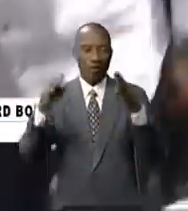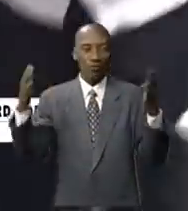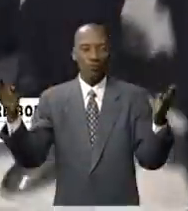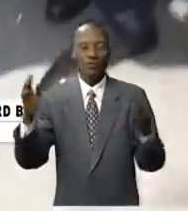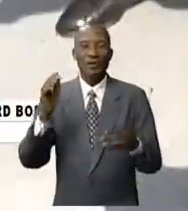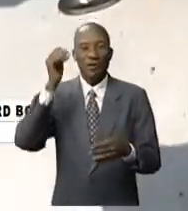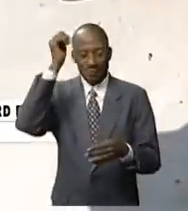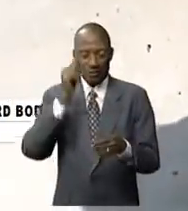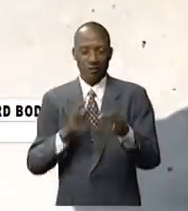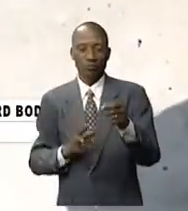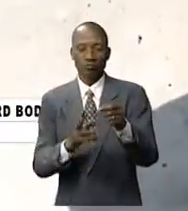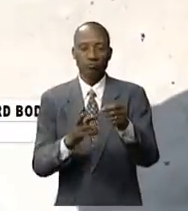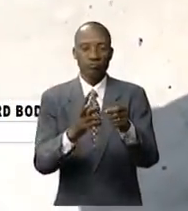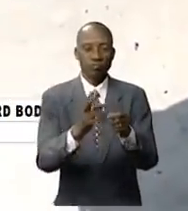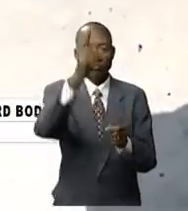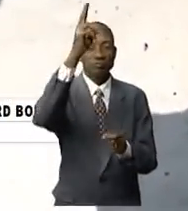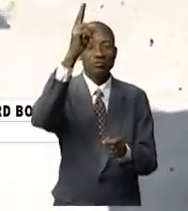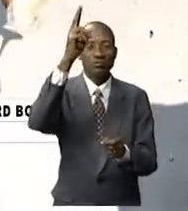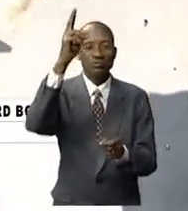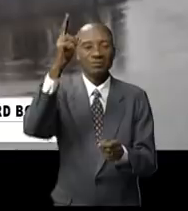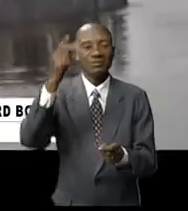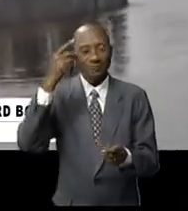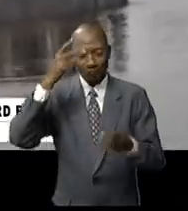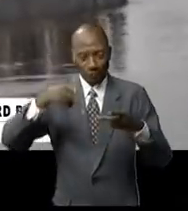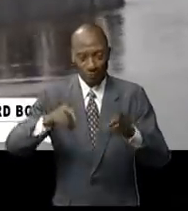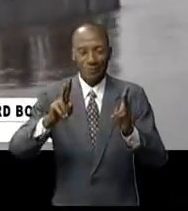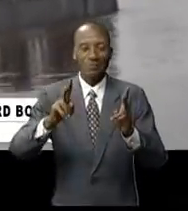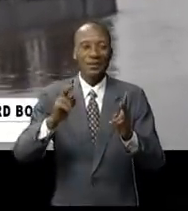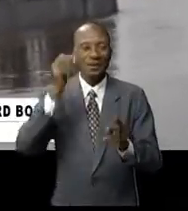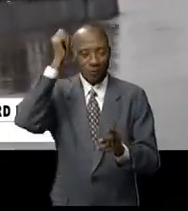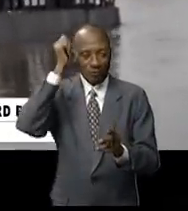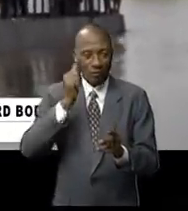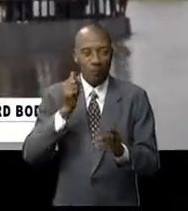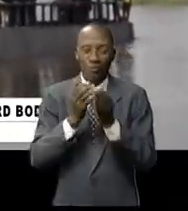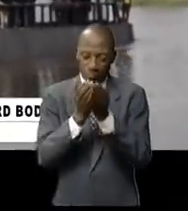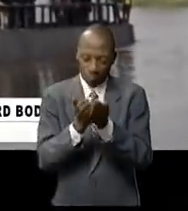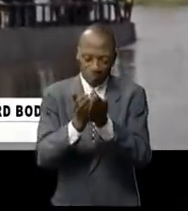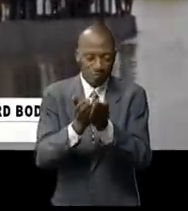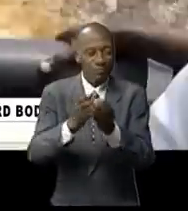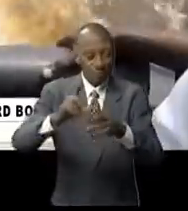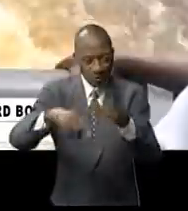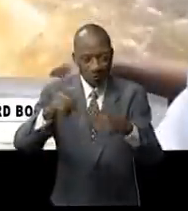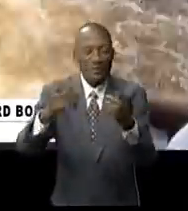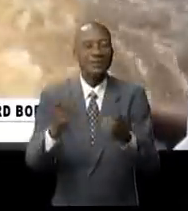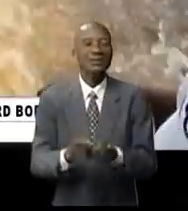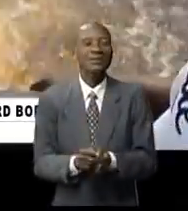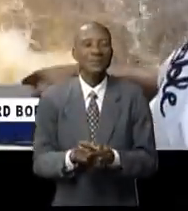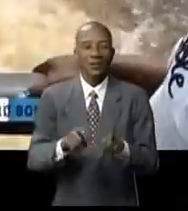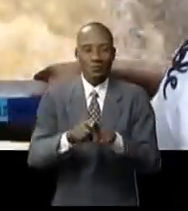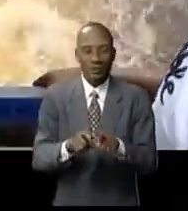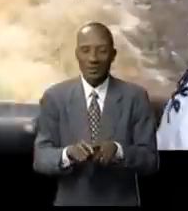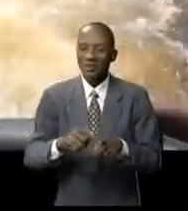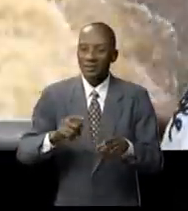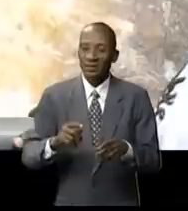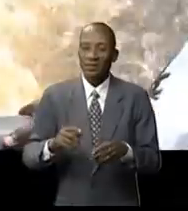coupant le ruban symbolique. Peu après, les invités ont fait une randonnée et ont constaté la puissance des